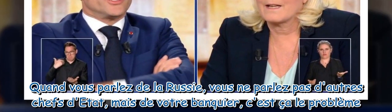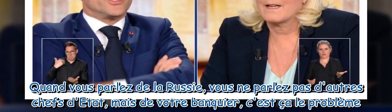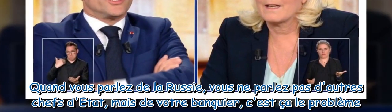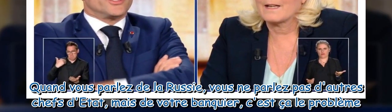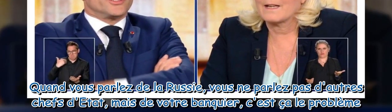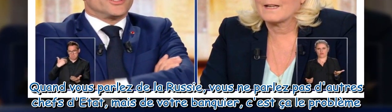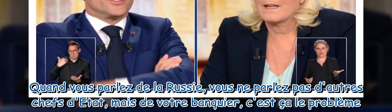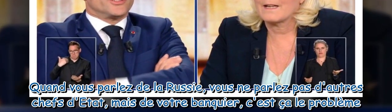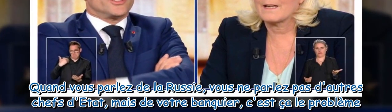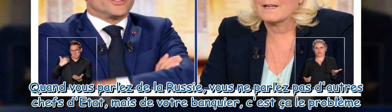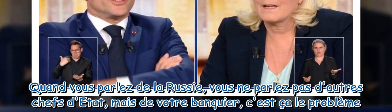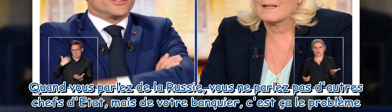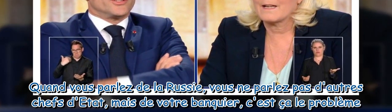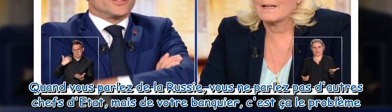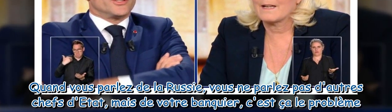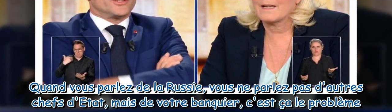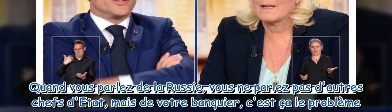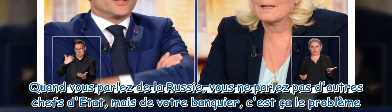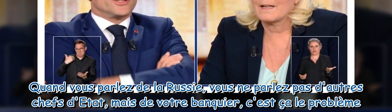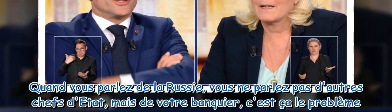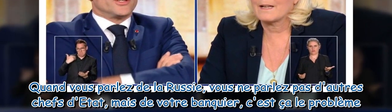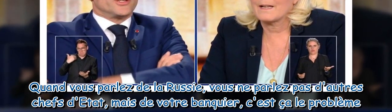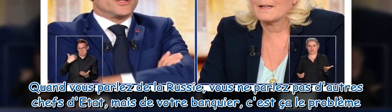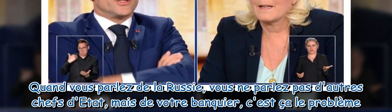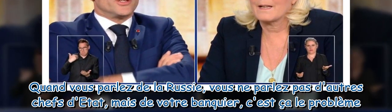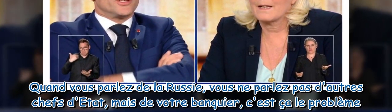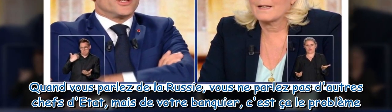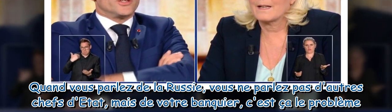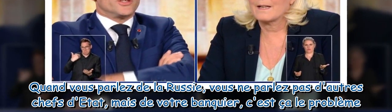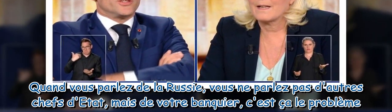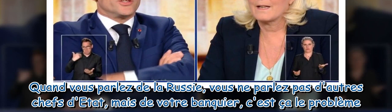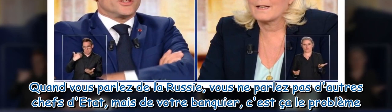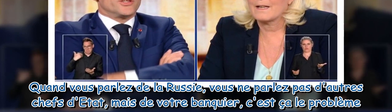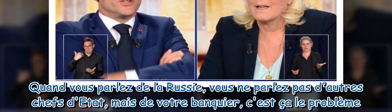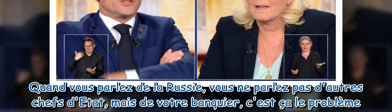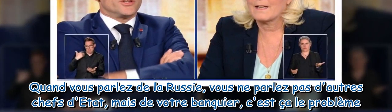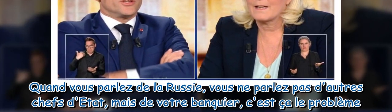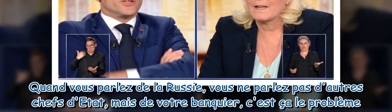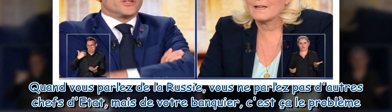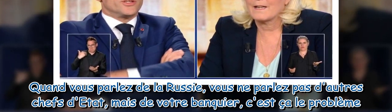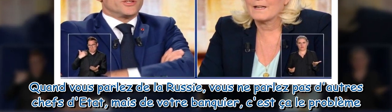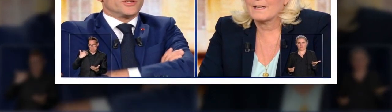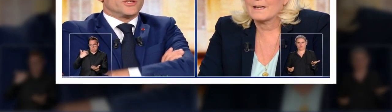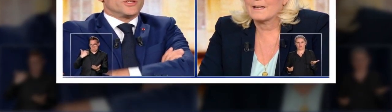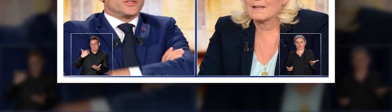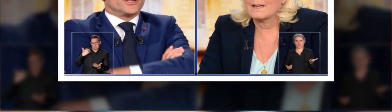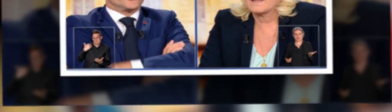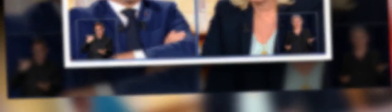quand vous parlez de la russie vous ne parlez pas d'autres chefs d'état mais de votre banquier si estissac le problème